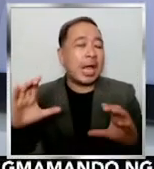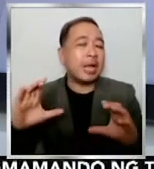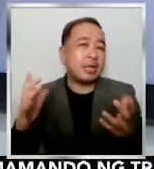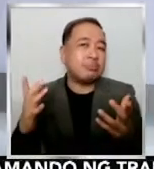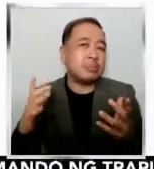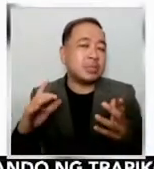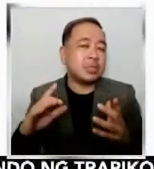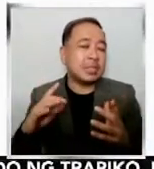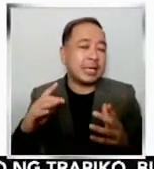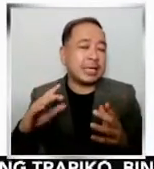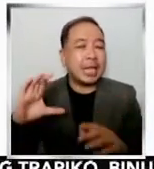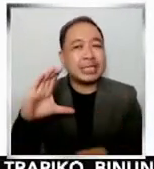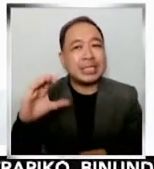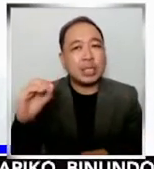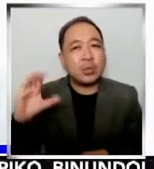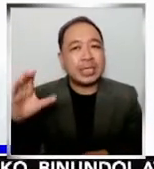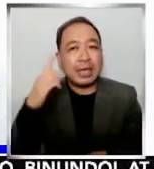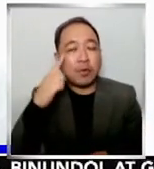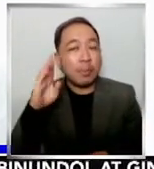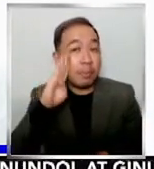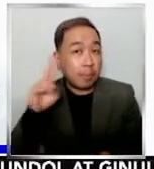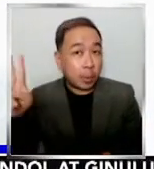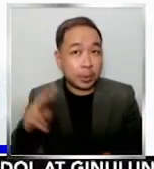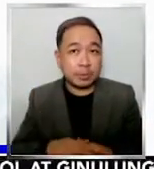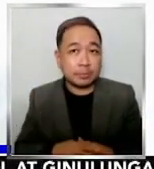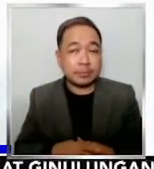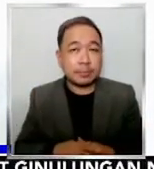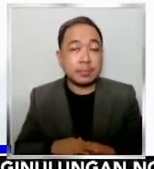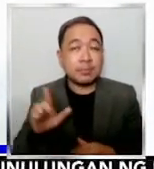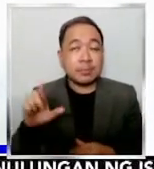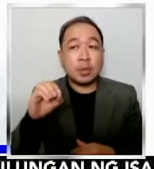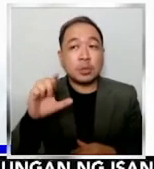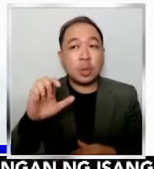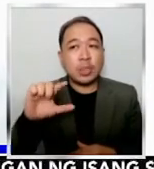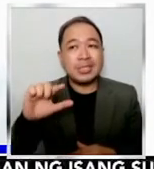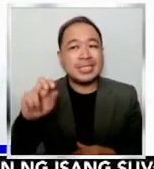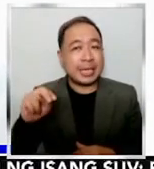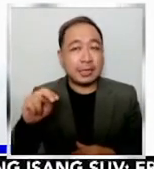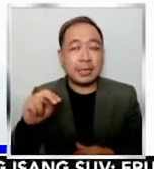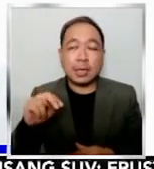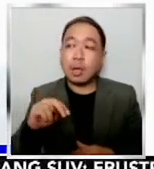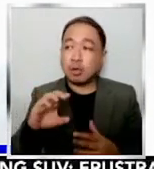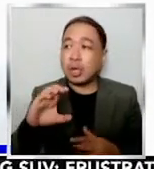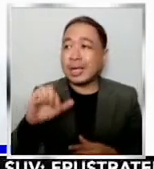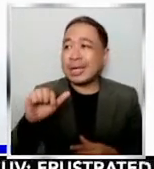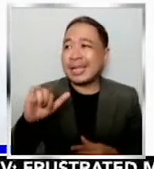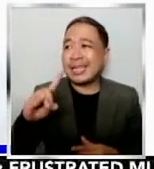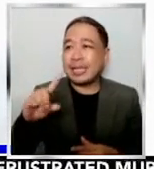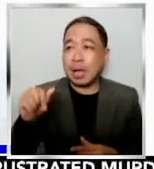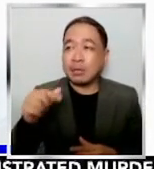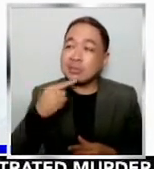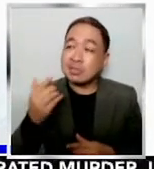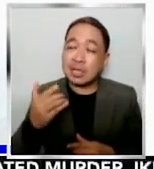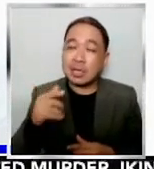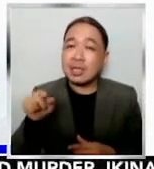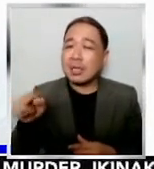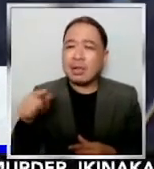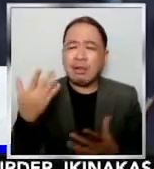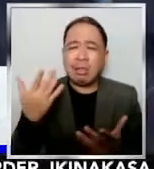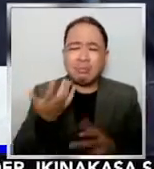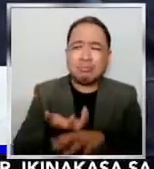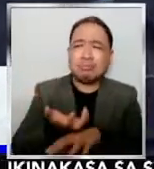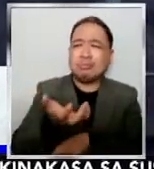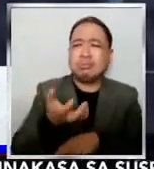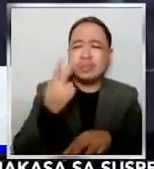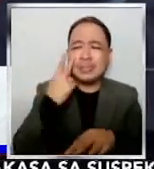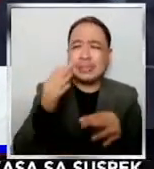Marcos. Sa komentong isinumite ni Solicitor General Jose Calida, sinabi niyang misleading ang naratibo sa petisyon na hindi